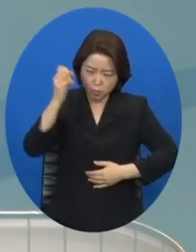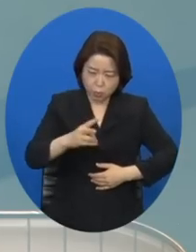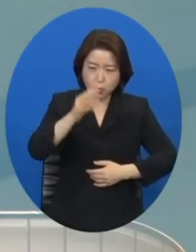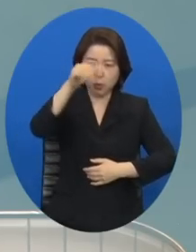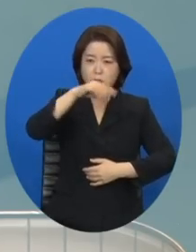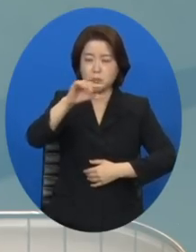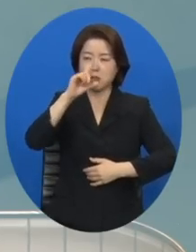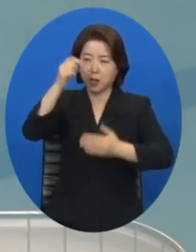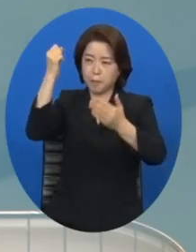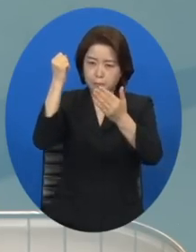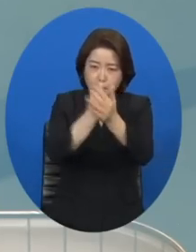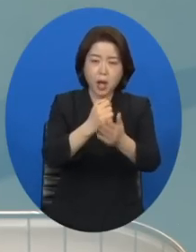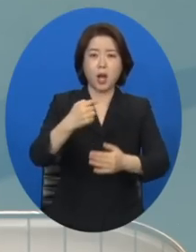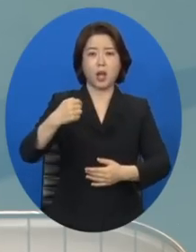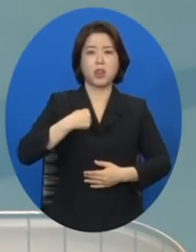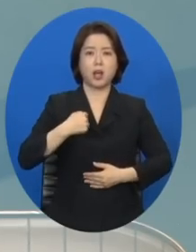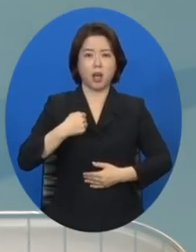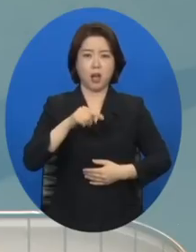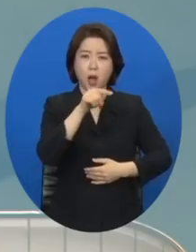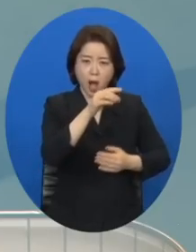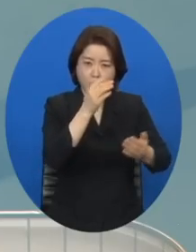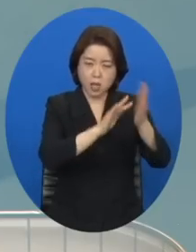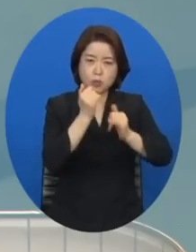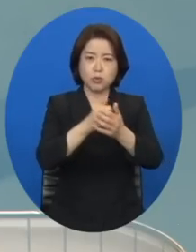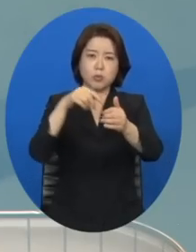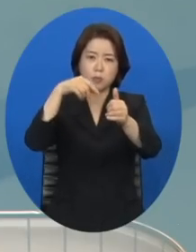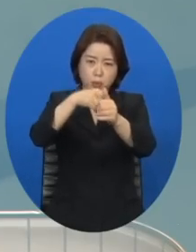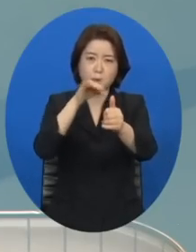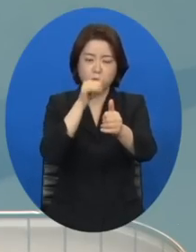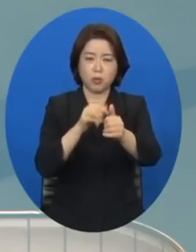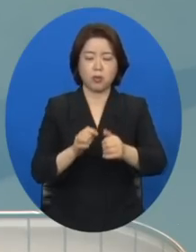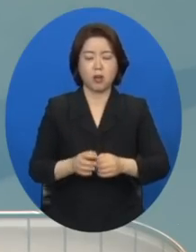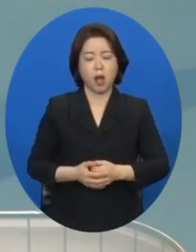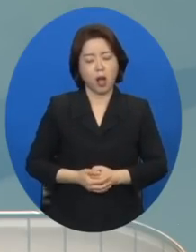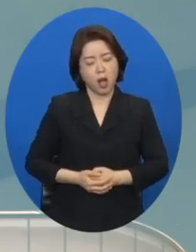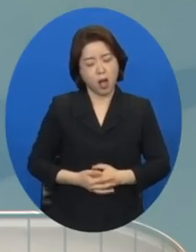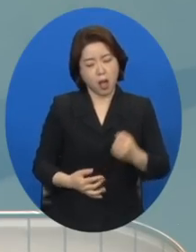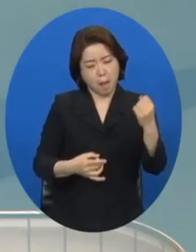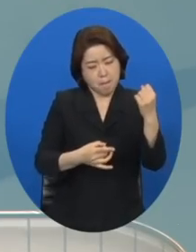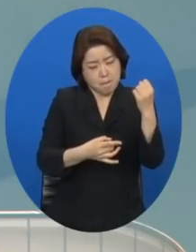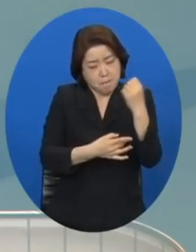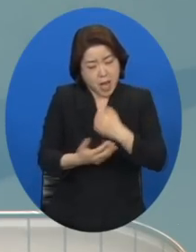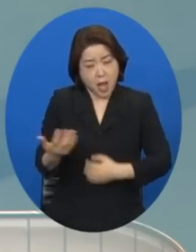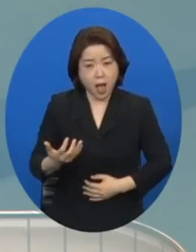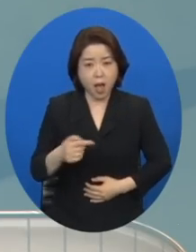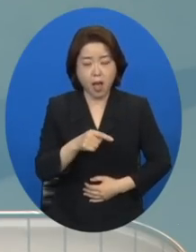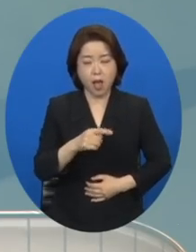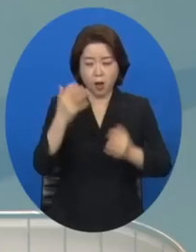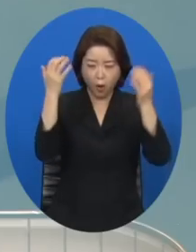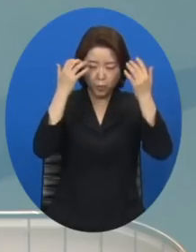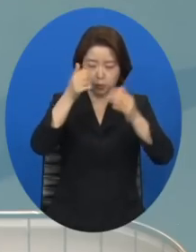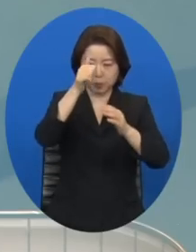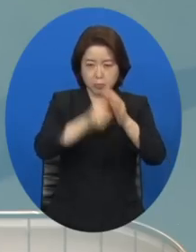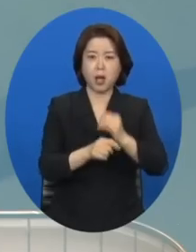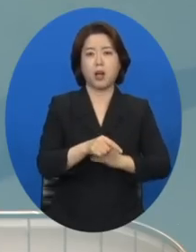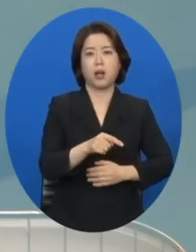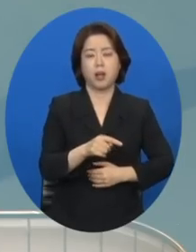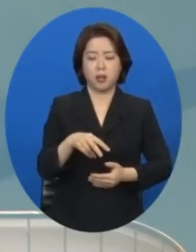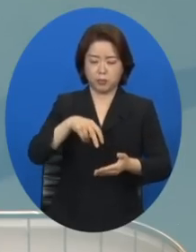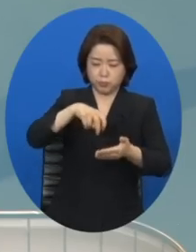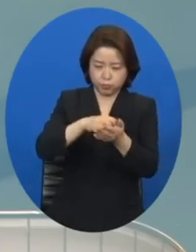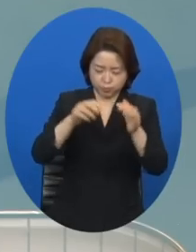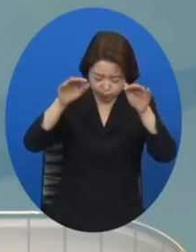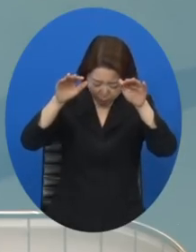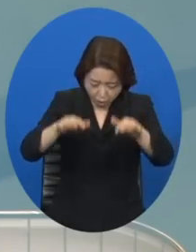하는 것이 깨달아지면서 얼마나 두렵던지 뼈가 녹아내리는 고통 속으로 빠져들어갔습니다 무릎